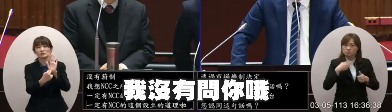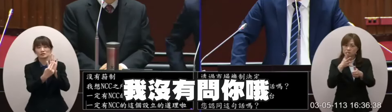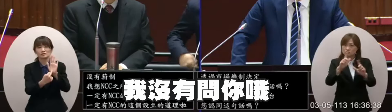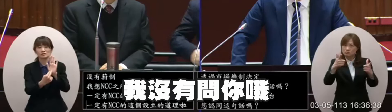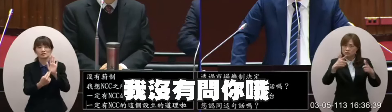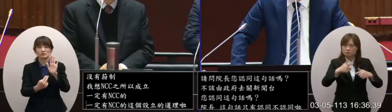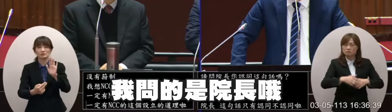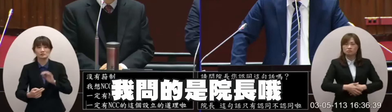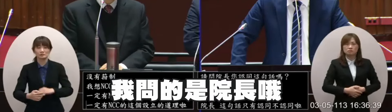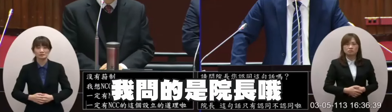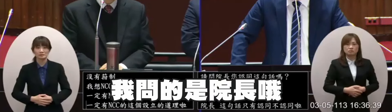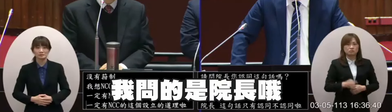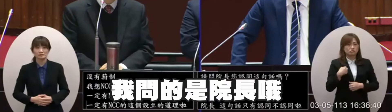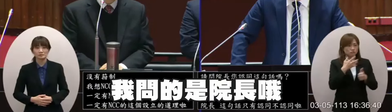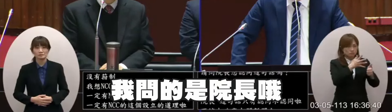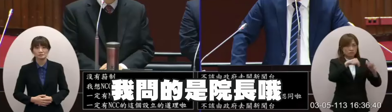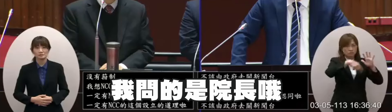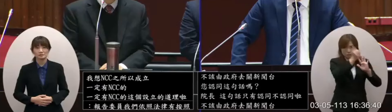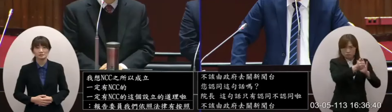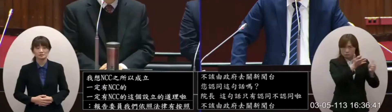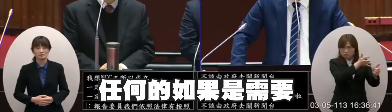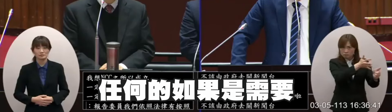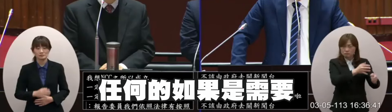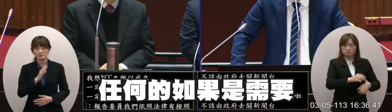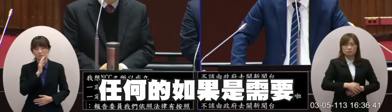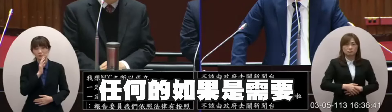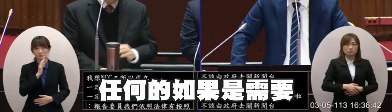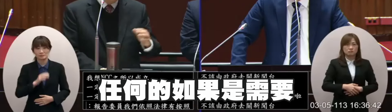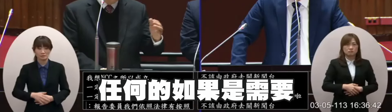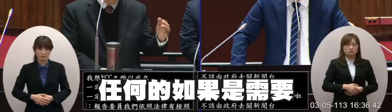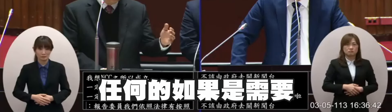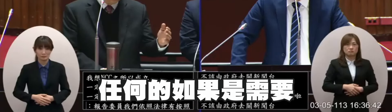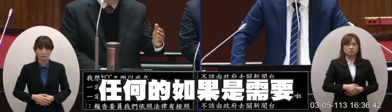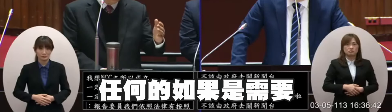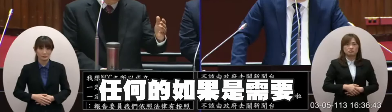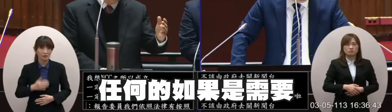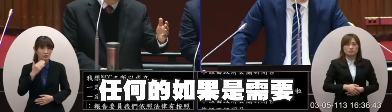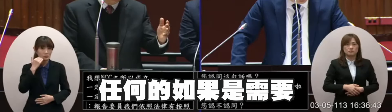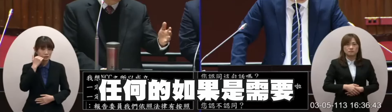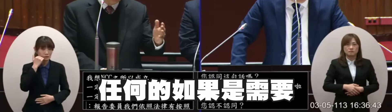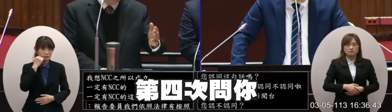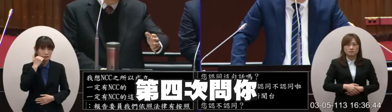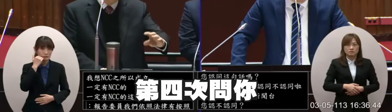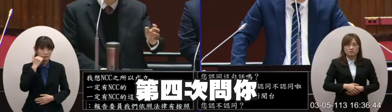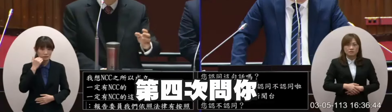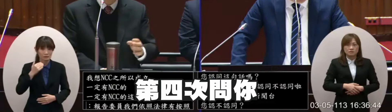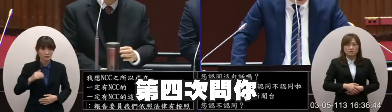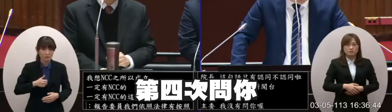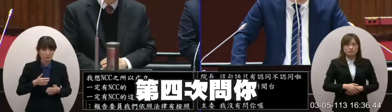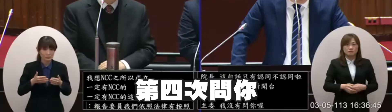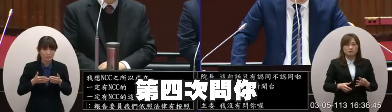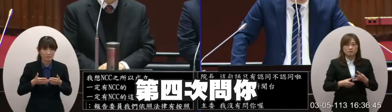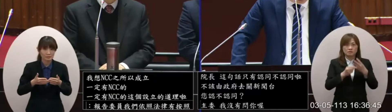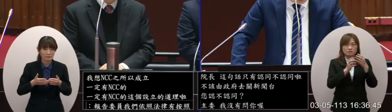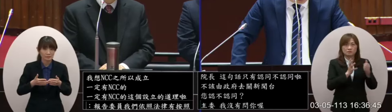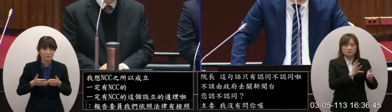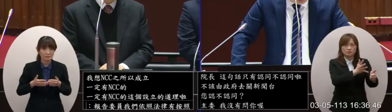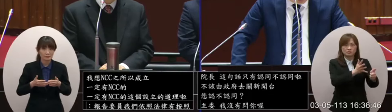有问你哦，我问的是院长哦。 是，任何的如果是需要。 第四次问